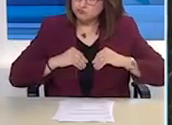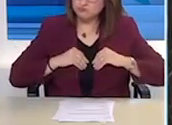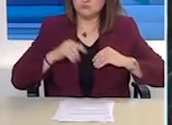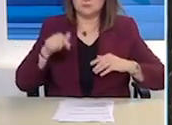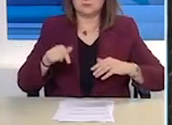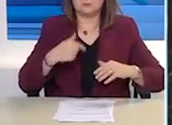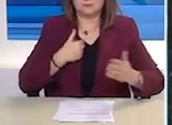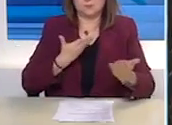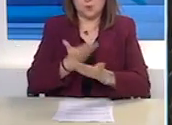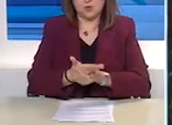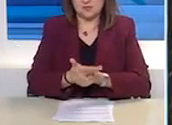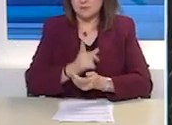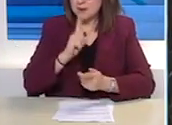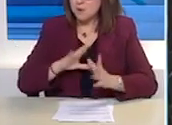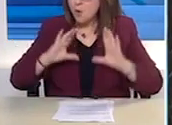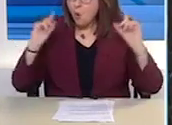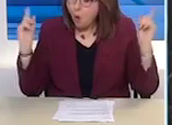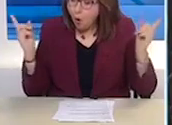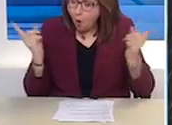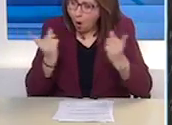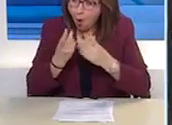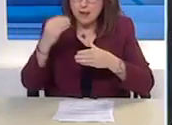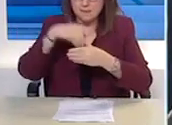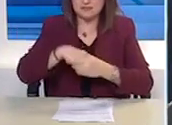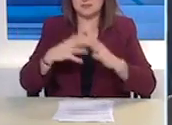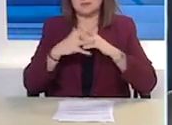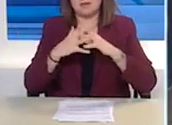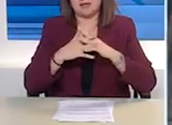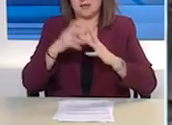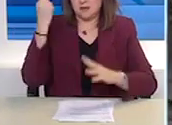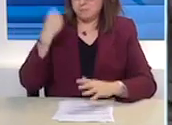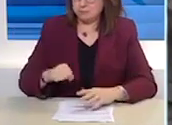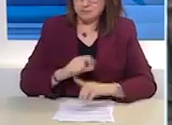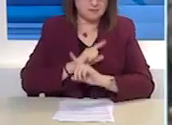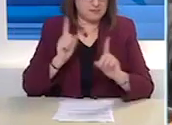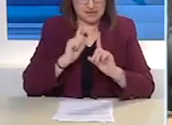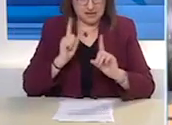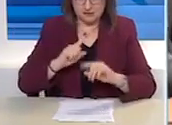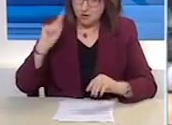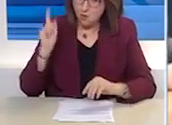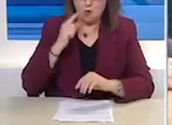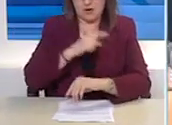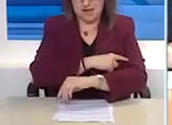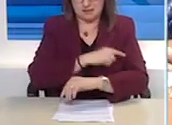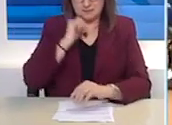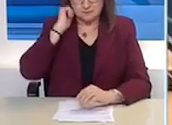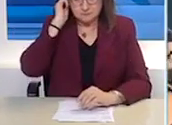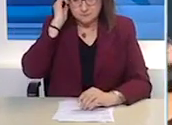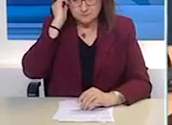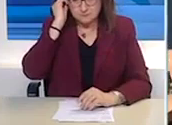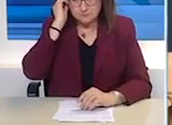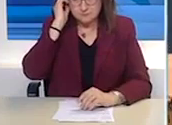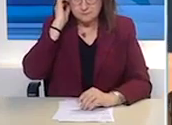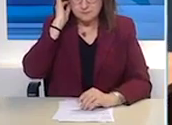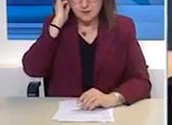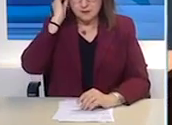Επόμενη ερώτηση από τον κύριο Σακά και την ιστοσελίδα News247. Σε προηγούμενη ενημέρωση είχε γίνει αναφορά σε επικείμενους